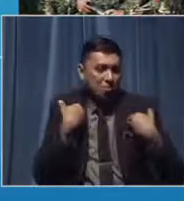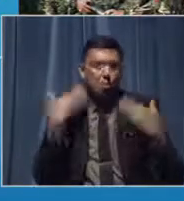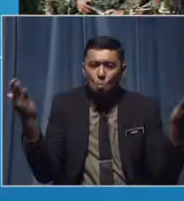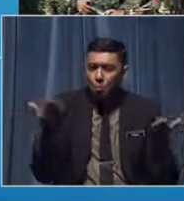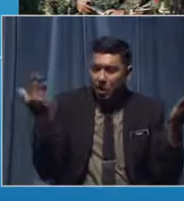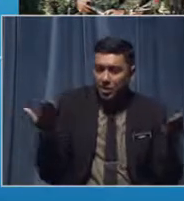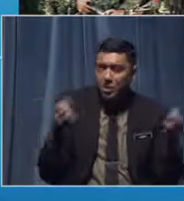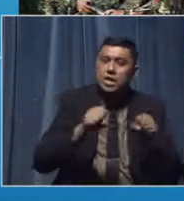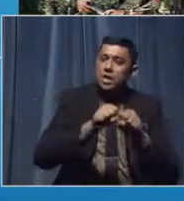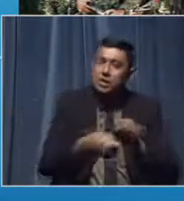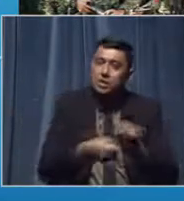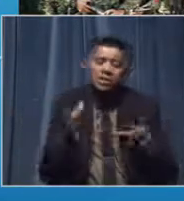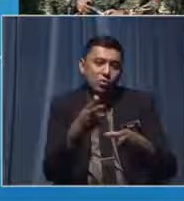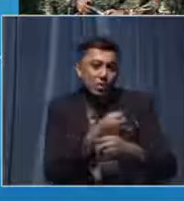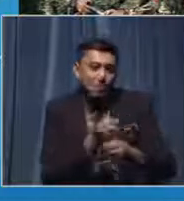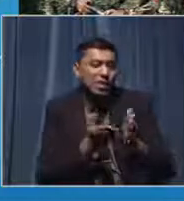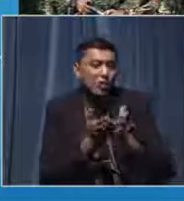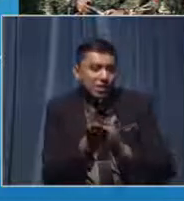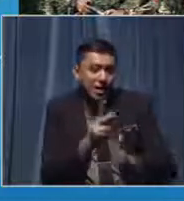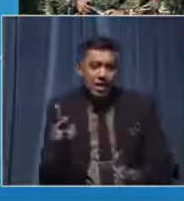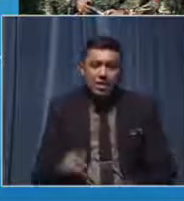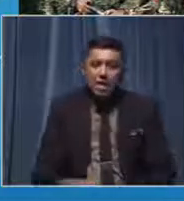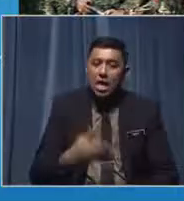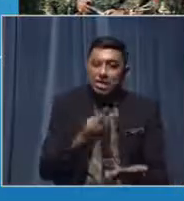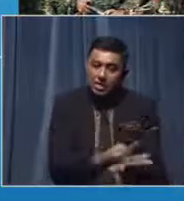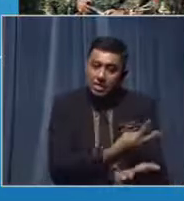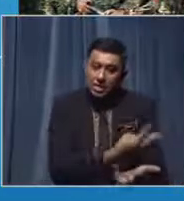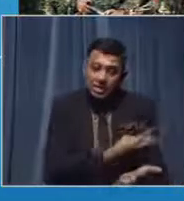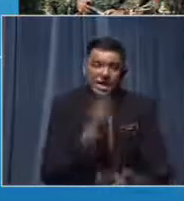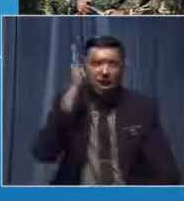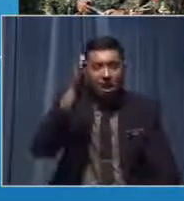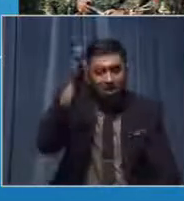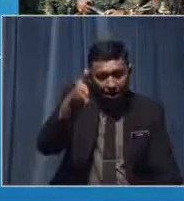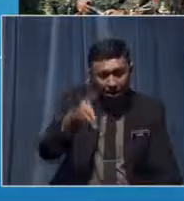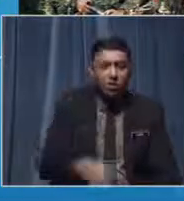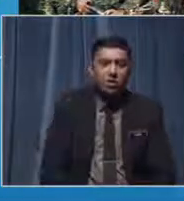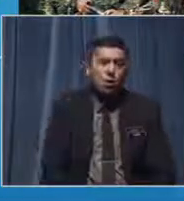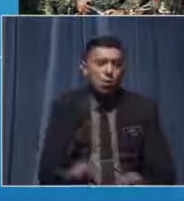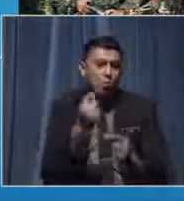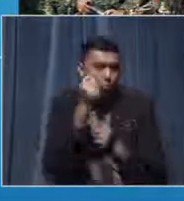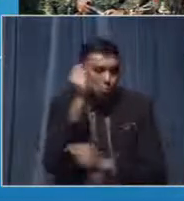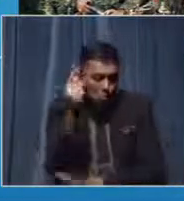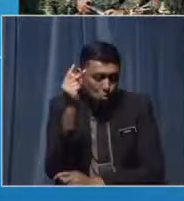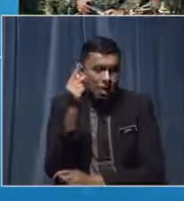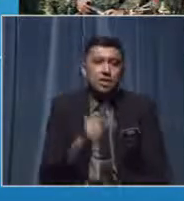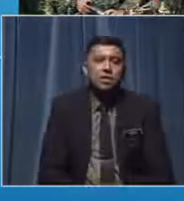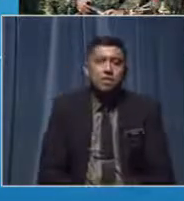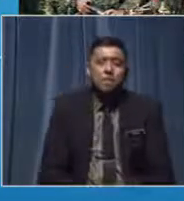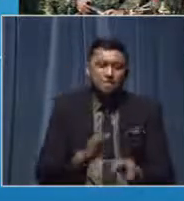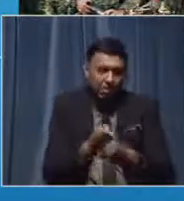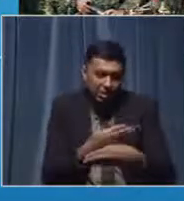dipupuk supaya dapat diteruskan oleh generasi yang akan datang untuk mengukuhkan dan